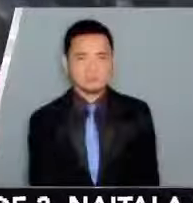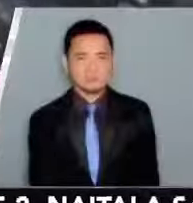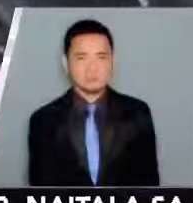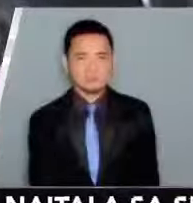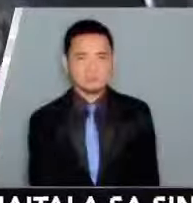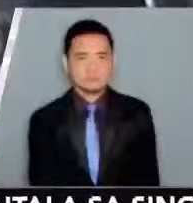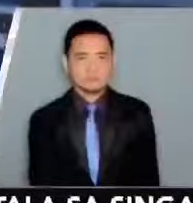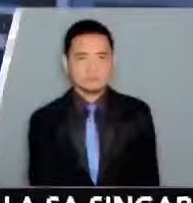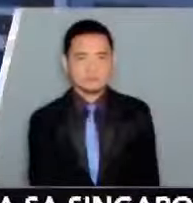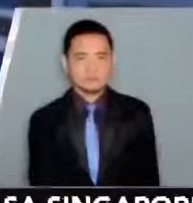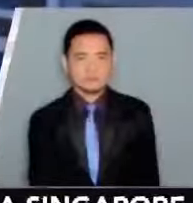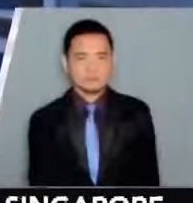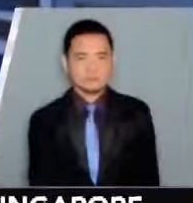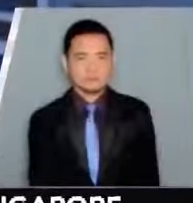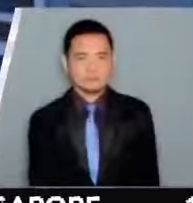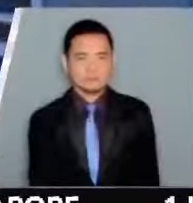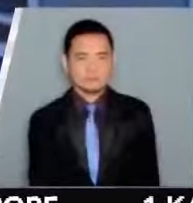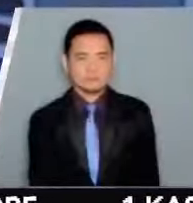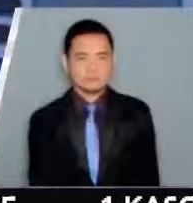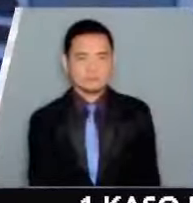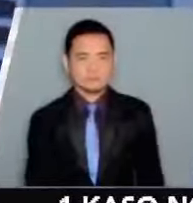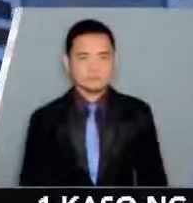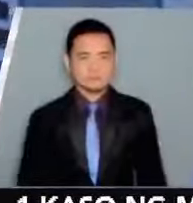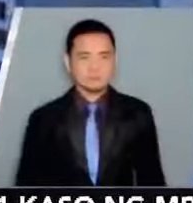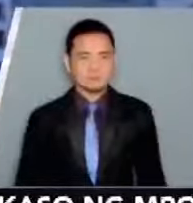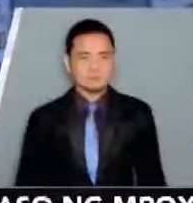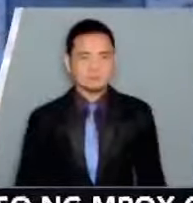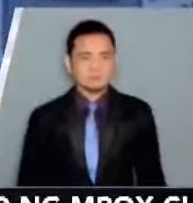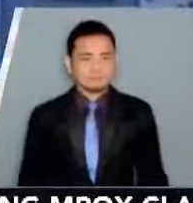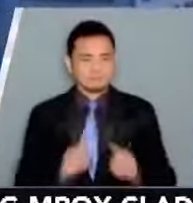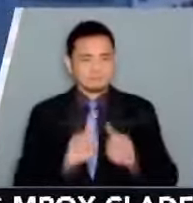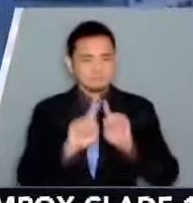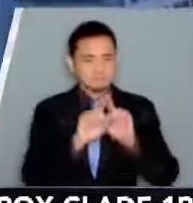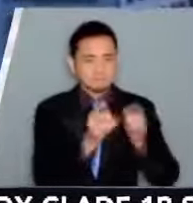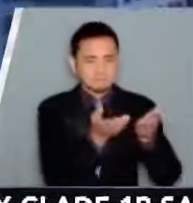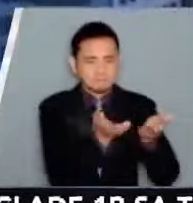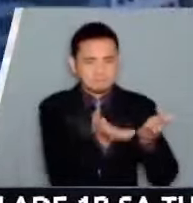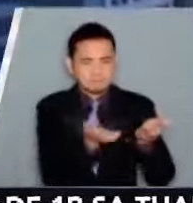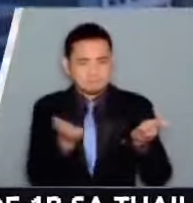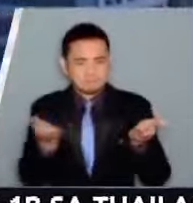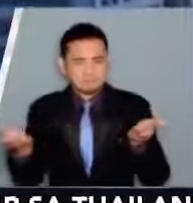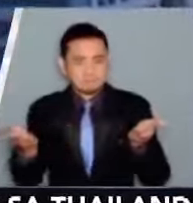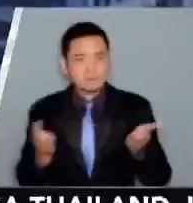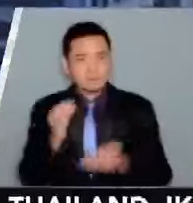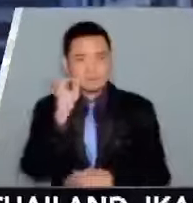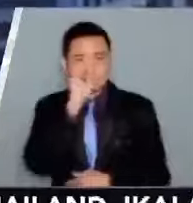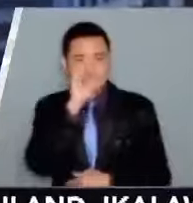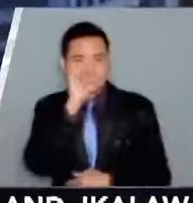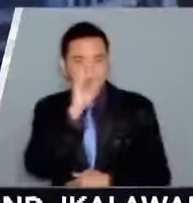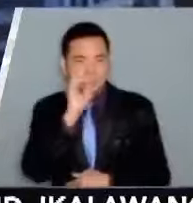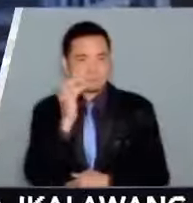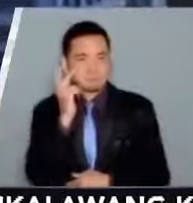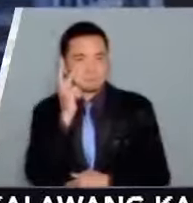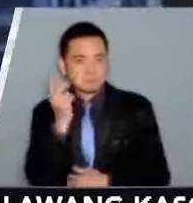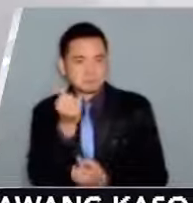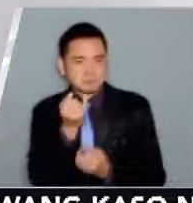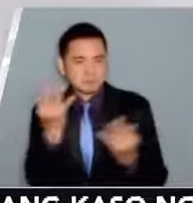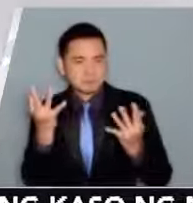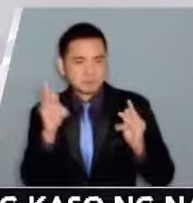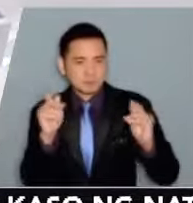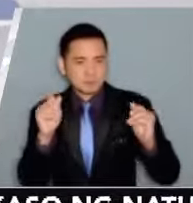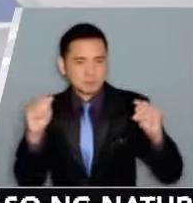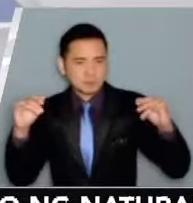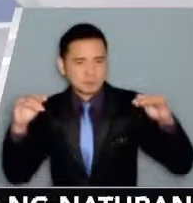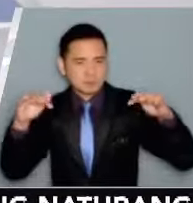kumustahin naman natin ang sitwasyon sa ilang pantalan sa Iloilo City naramdam na rin ang long weekend Rush may unang balita live si